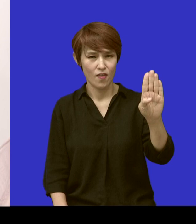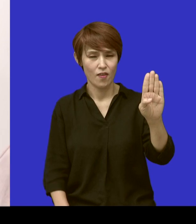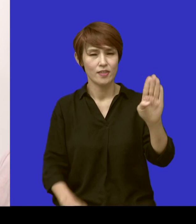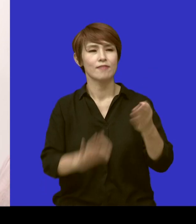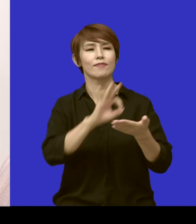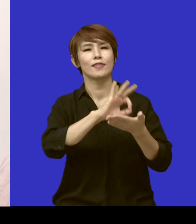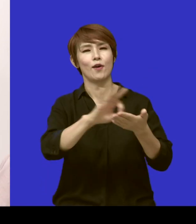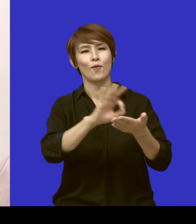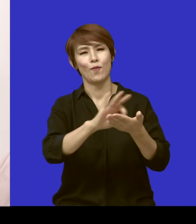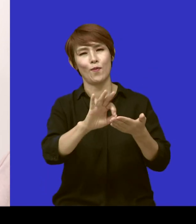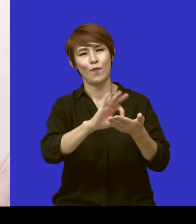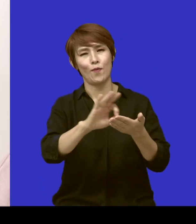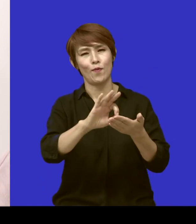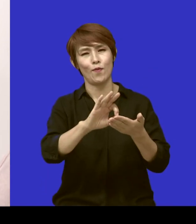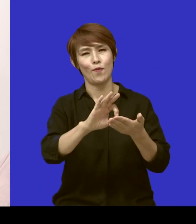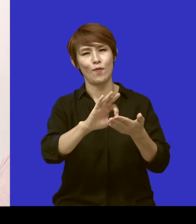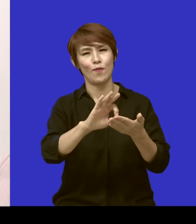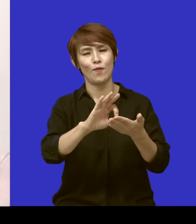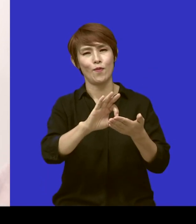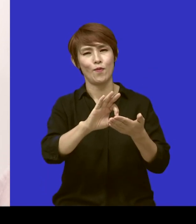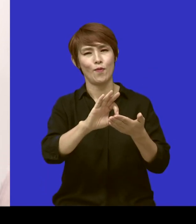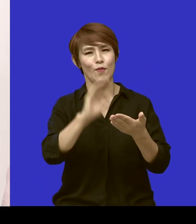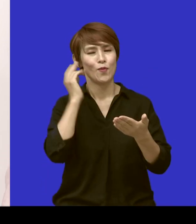주시는 것 같아서 그렇죠.